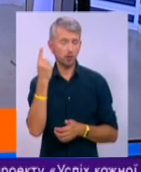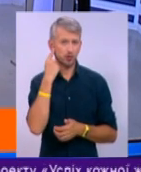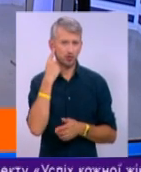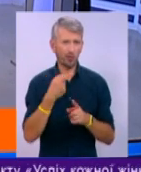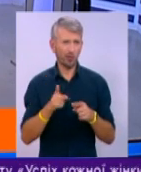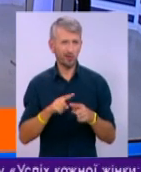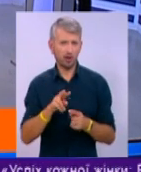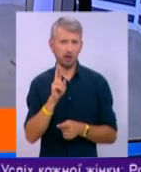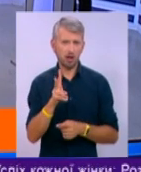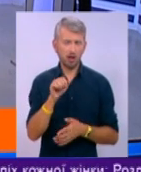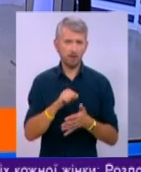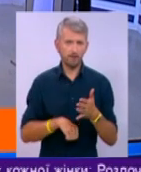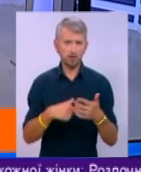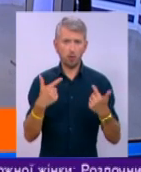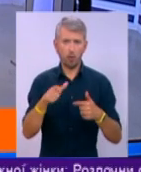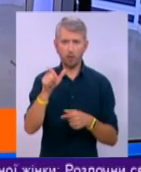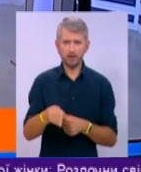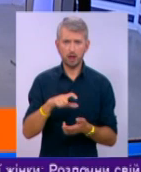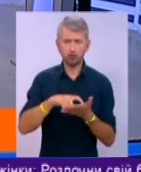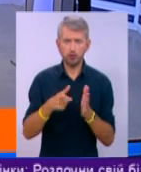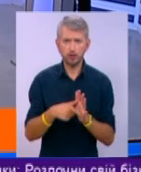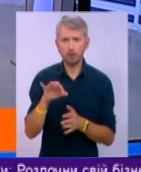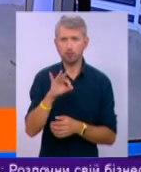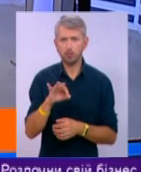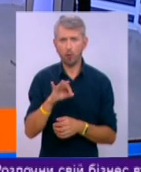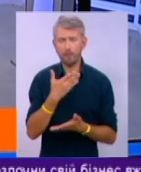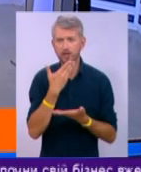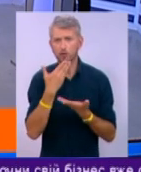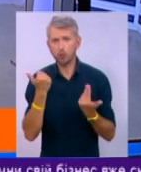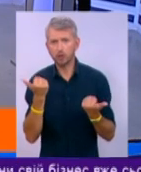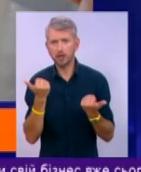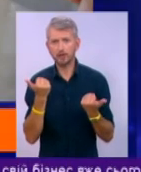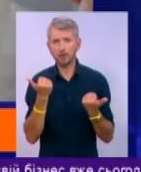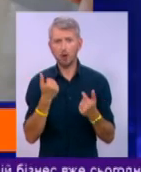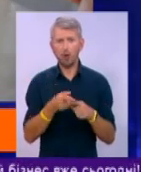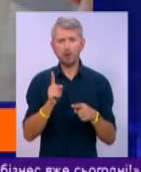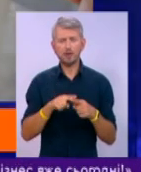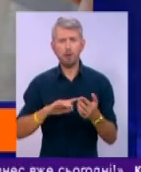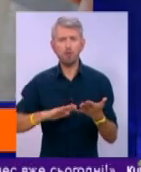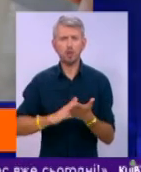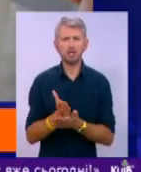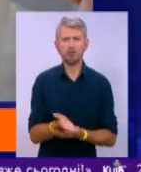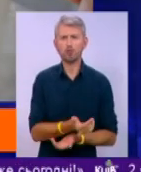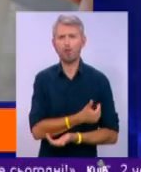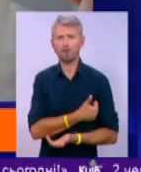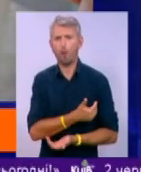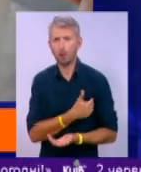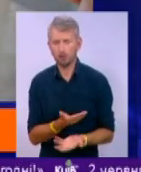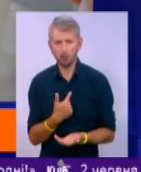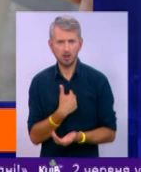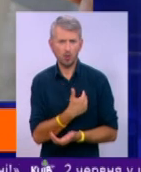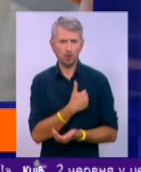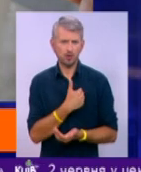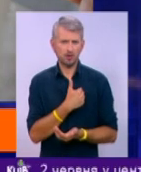оце, як від гостя студії, про відсутність оцеї політичної волі, то мені